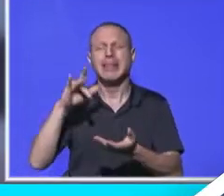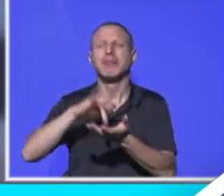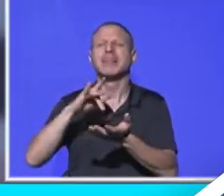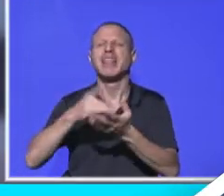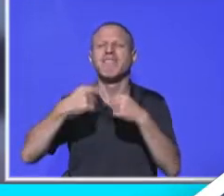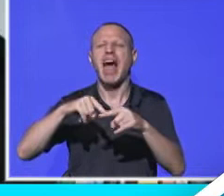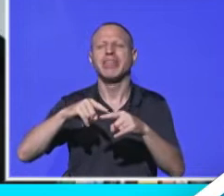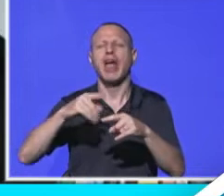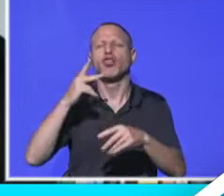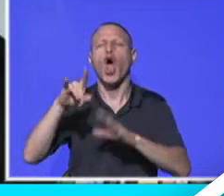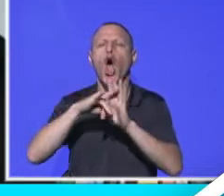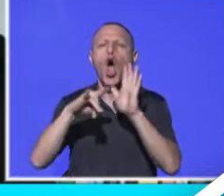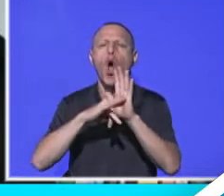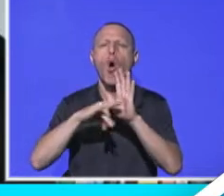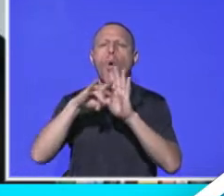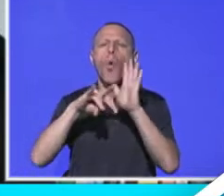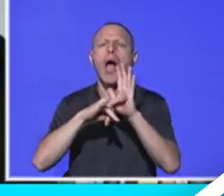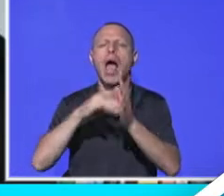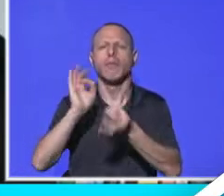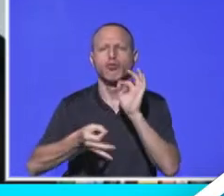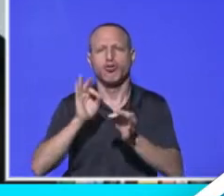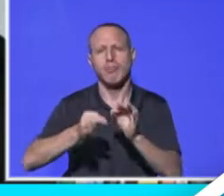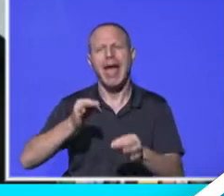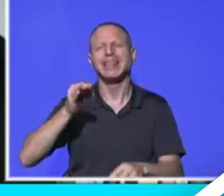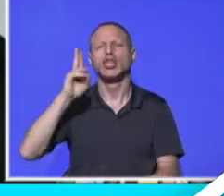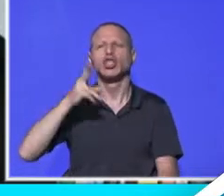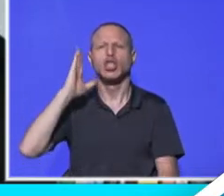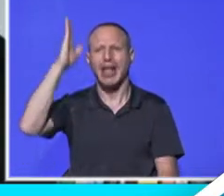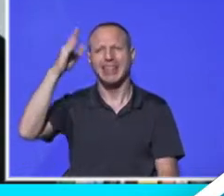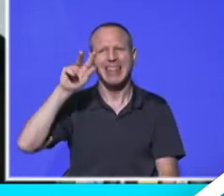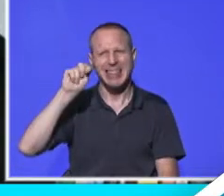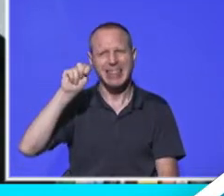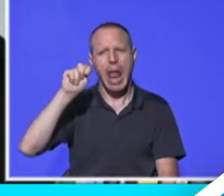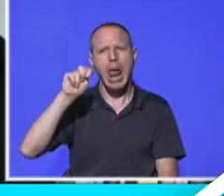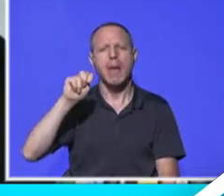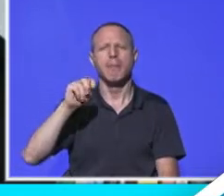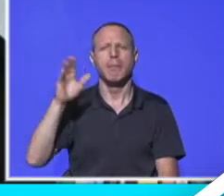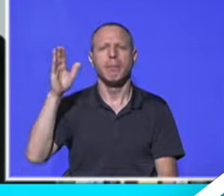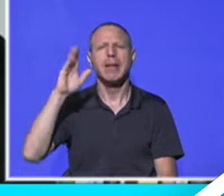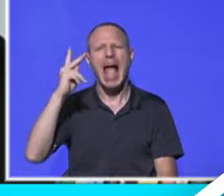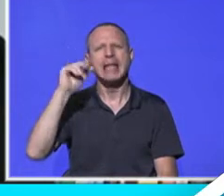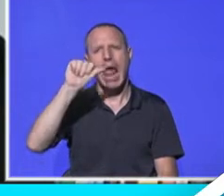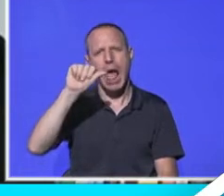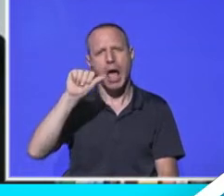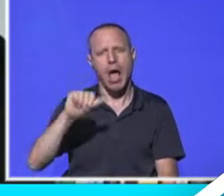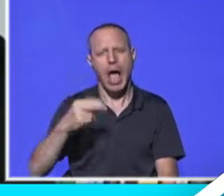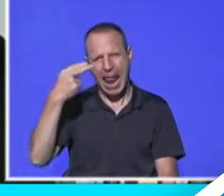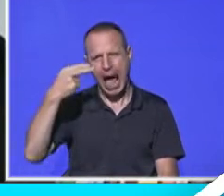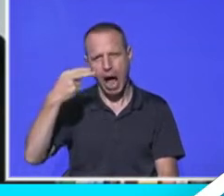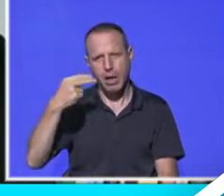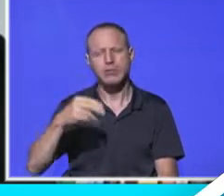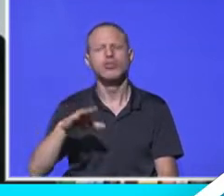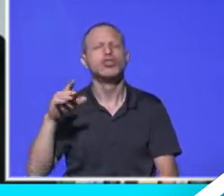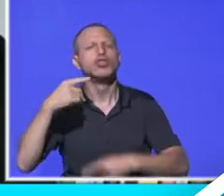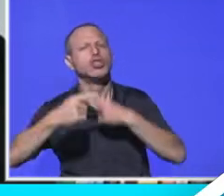חברת הכנסת קרין אלהרר מיש עתיד תלם. שלום, שלום, ערב טוב. הלאה לוסי, שנה טובה. שנה טובה ומבורכת.